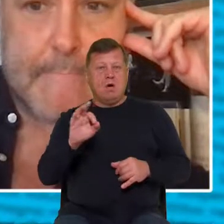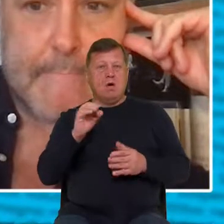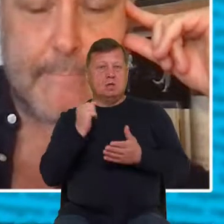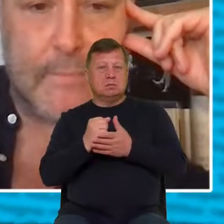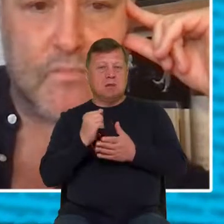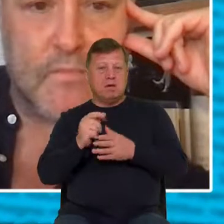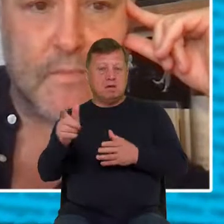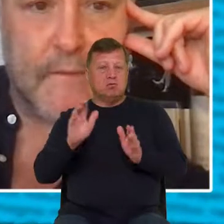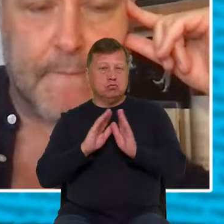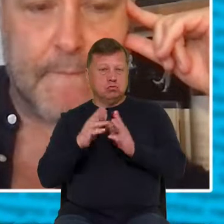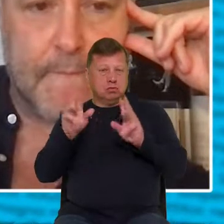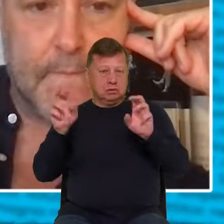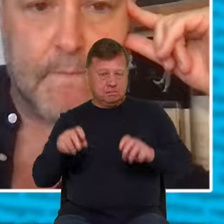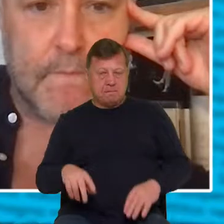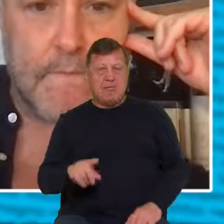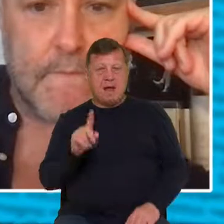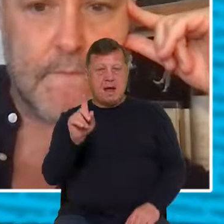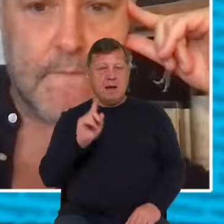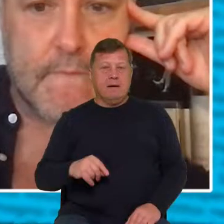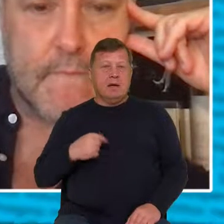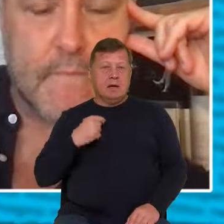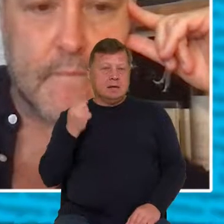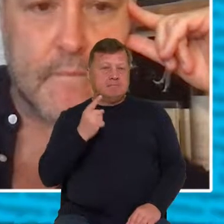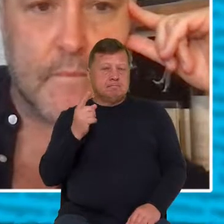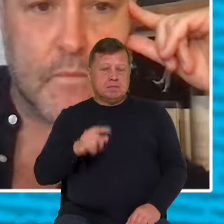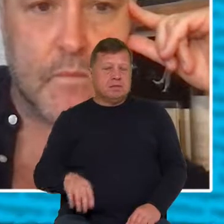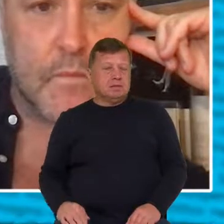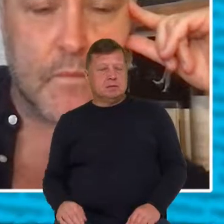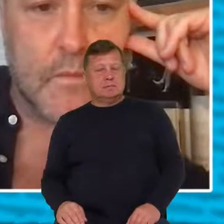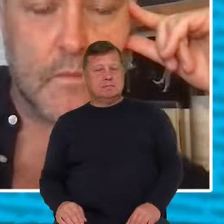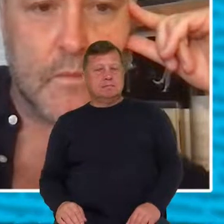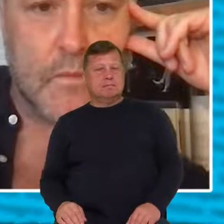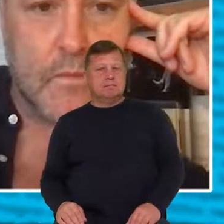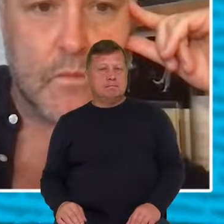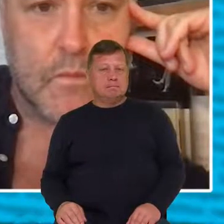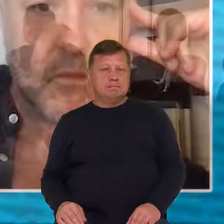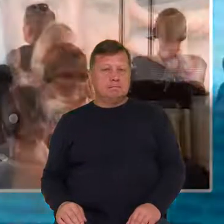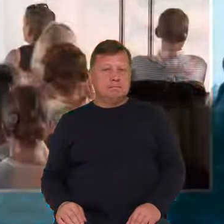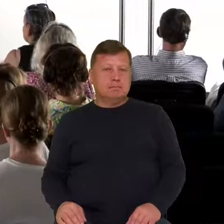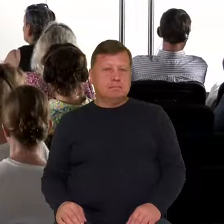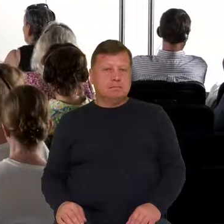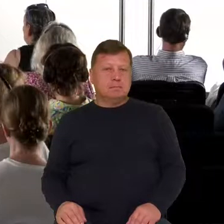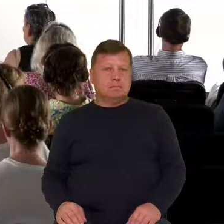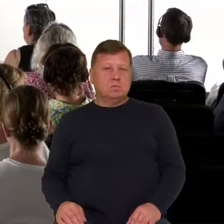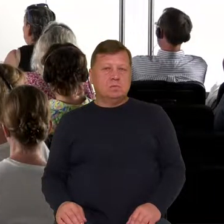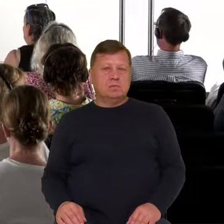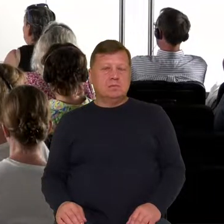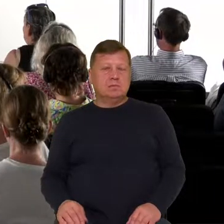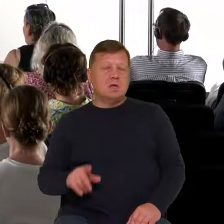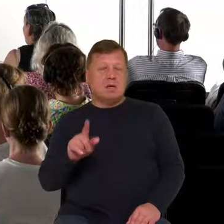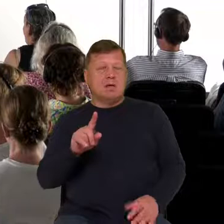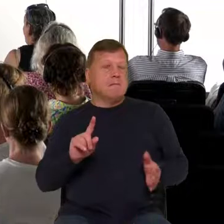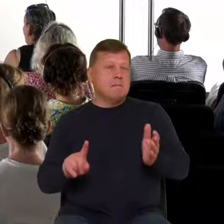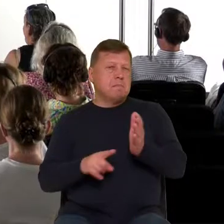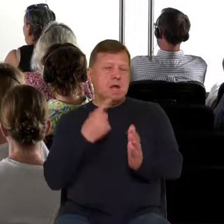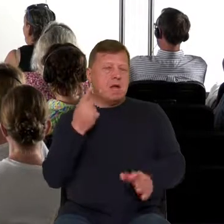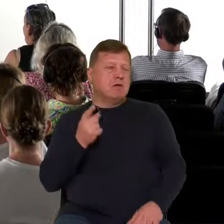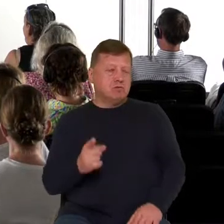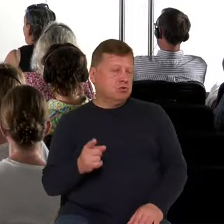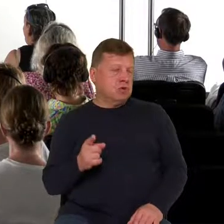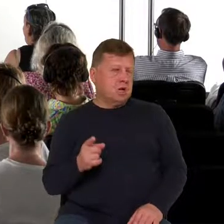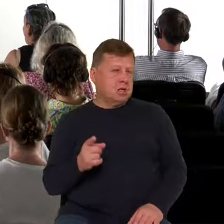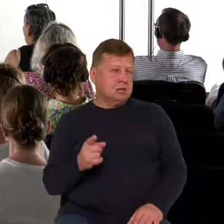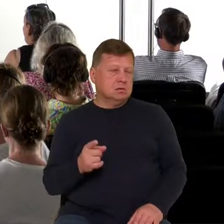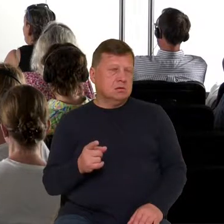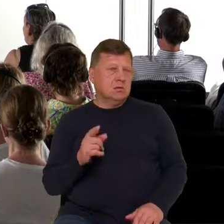ale zastanawiam się, kiedy pierwszy raz, gdzie, w jakich okolicznościach